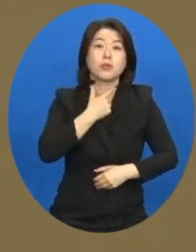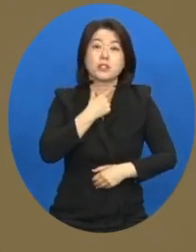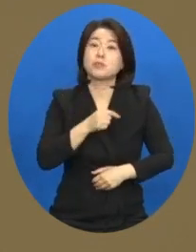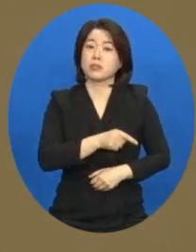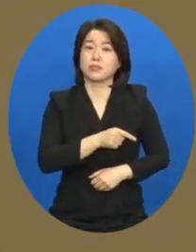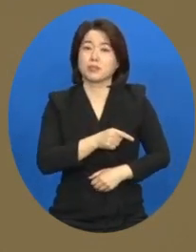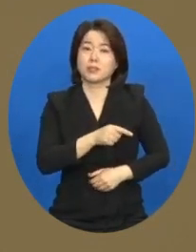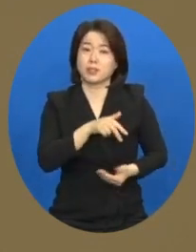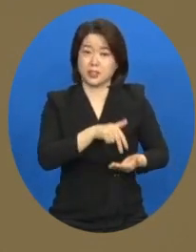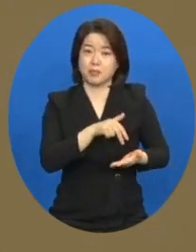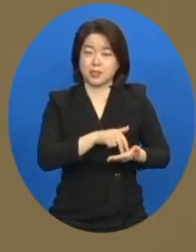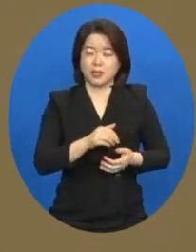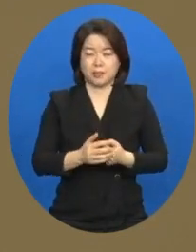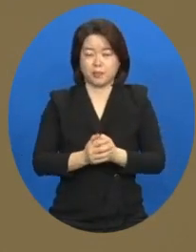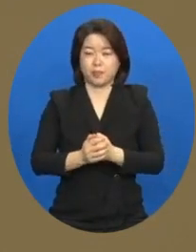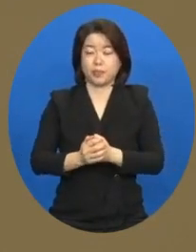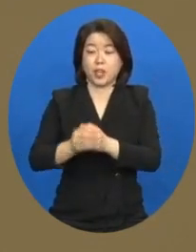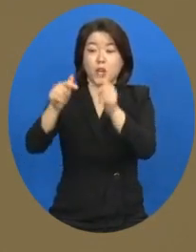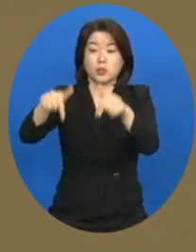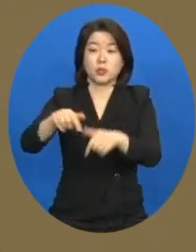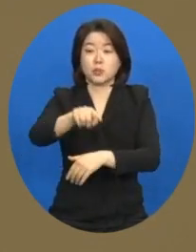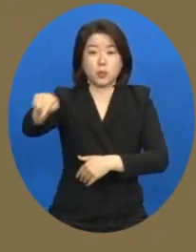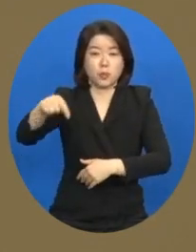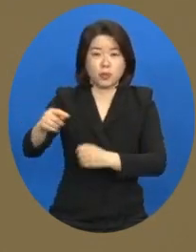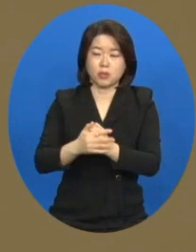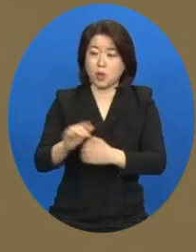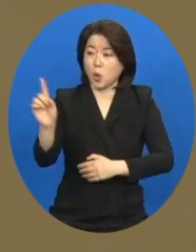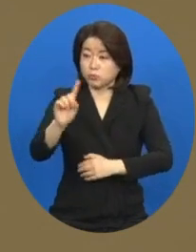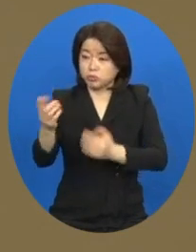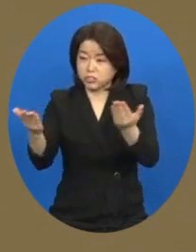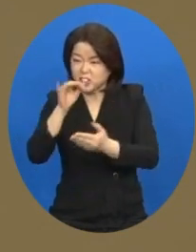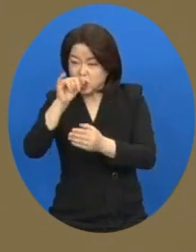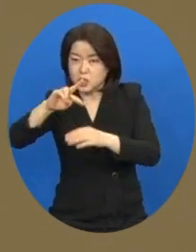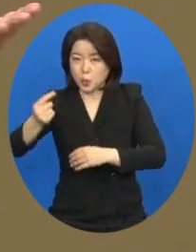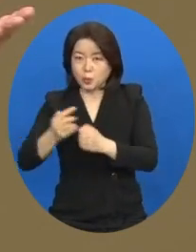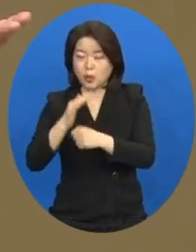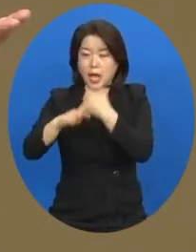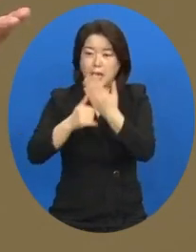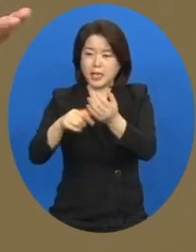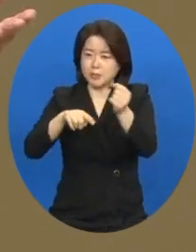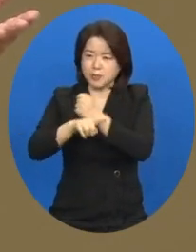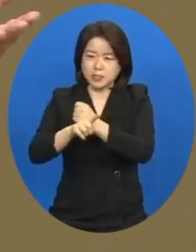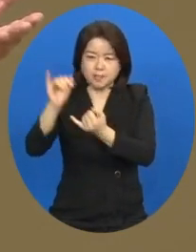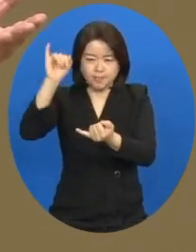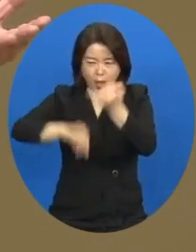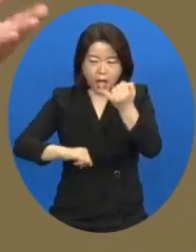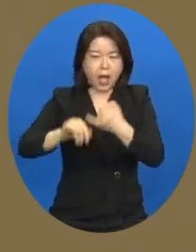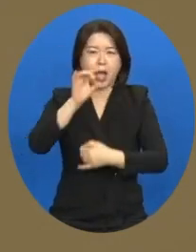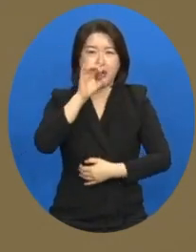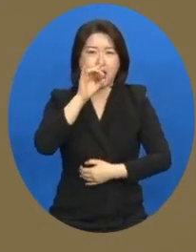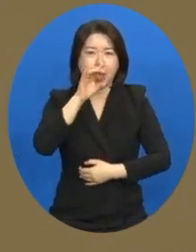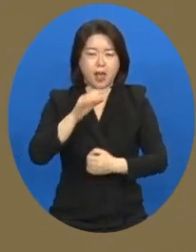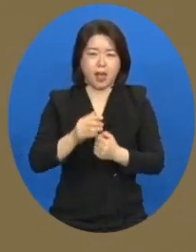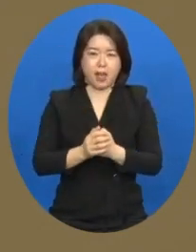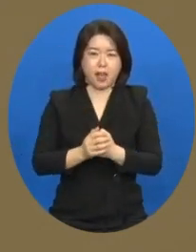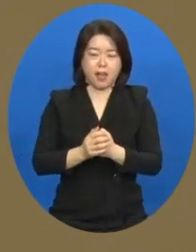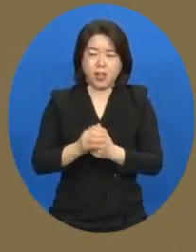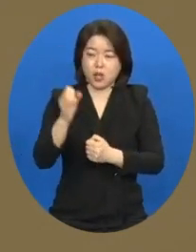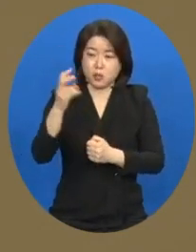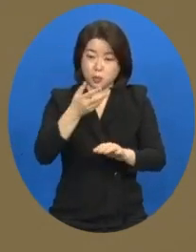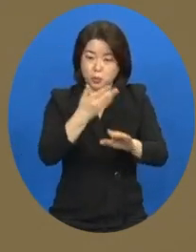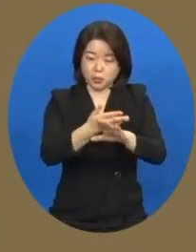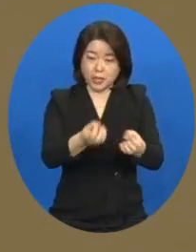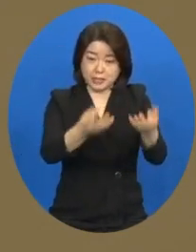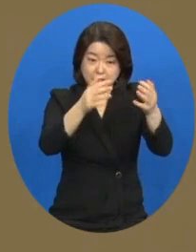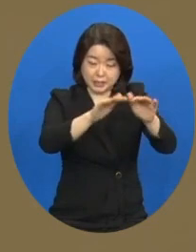거예요. 서쪽 지파는 무슨 일이 있어도 하나님 뜻 어기면 안 된다. 또 다른 제단